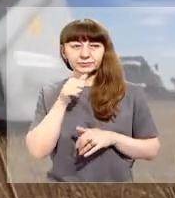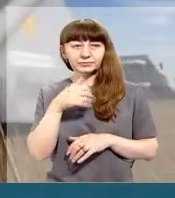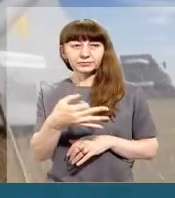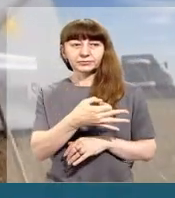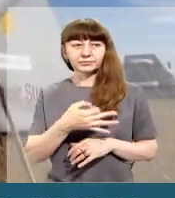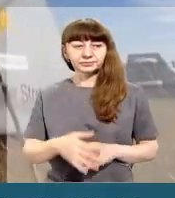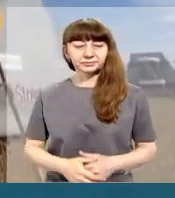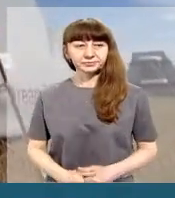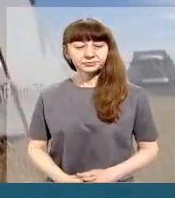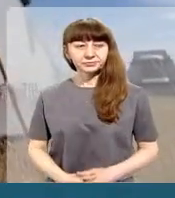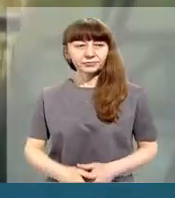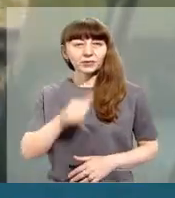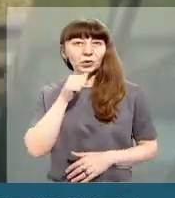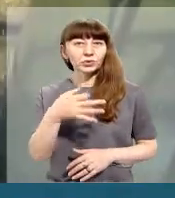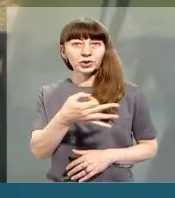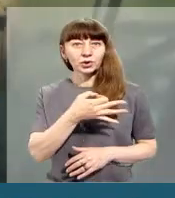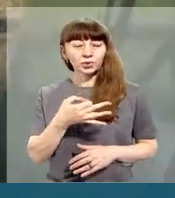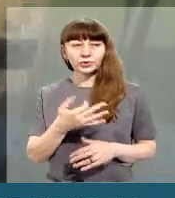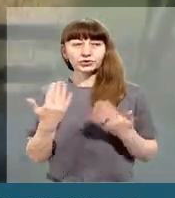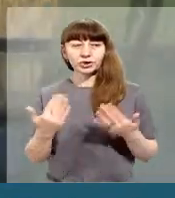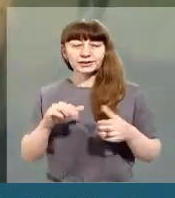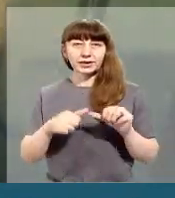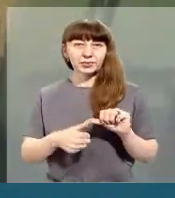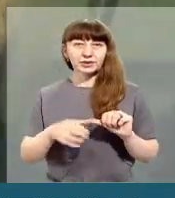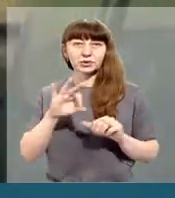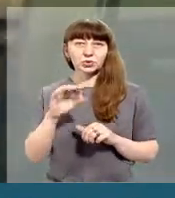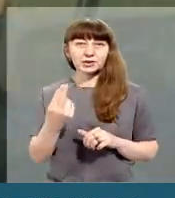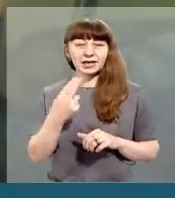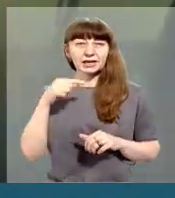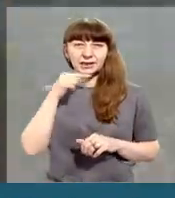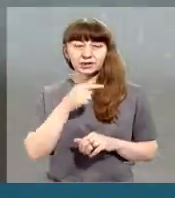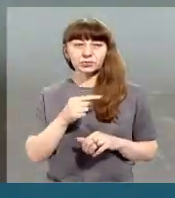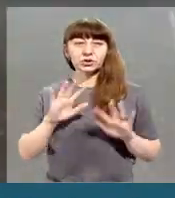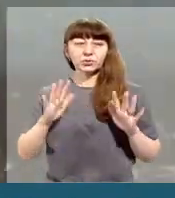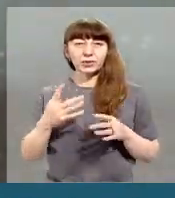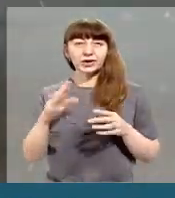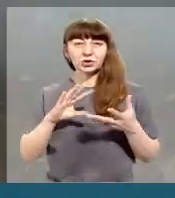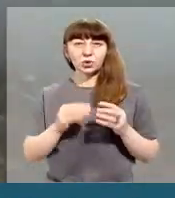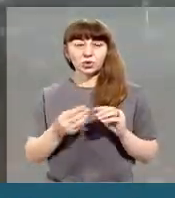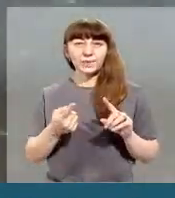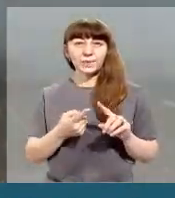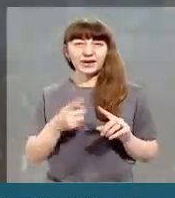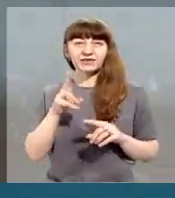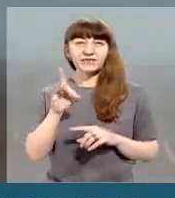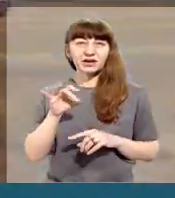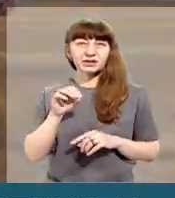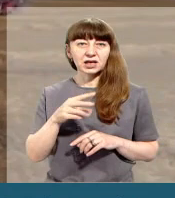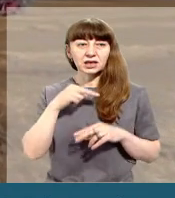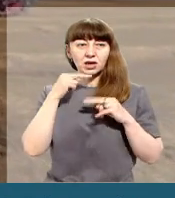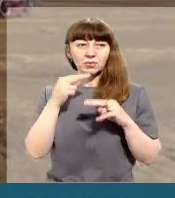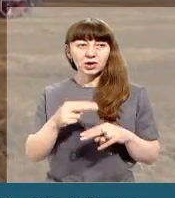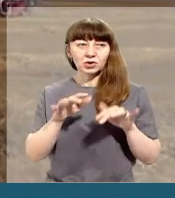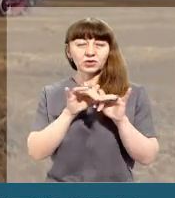Қостанай облысында тұрақты әлеуметтік экономикалық жағдай қалыптасқан. Ағымдағы жылдың 1-90-ның қорытындысы бойынша барлық